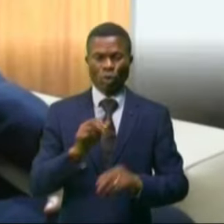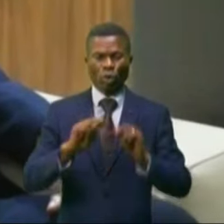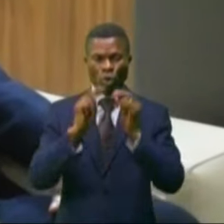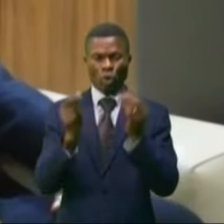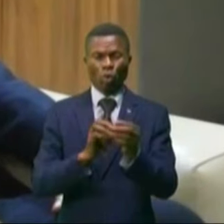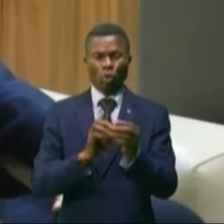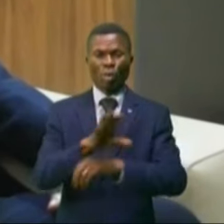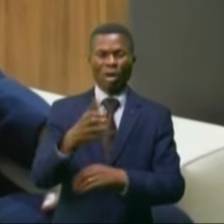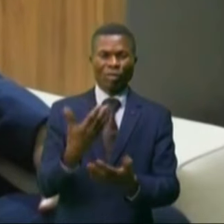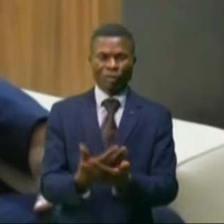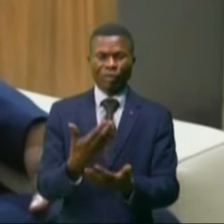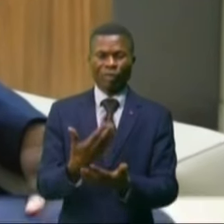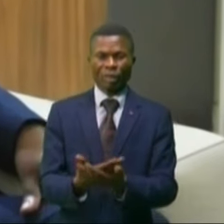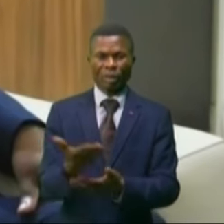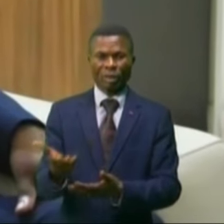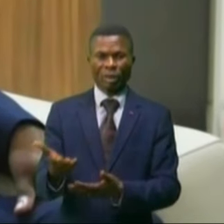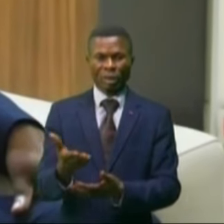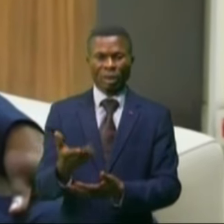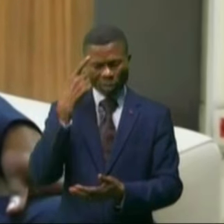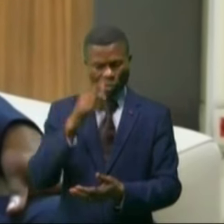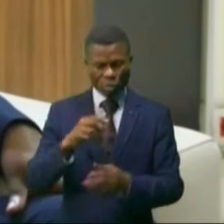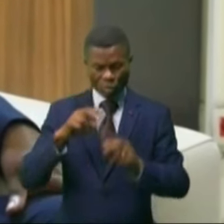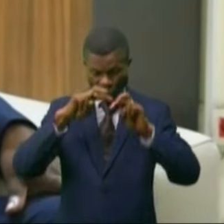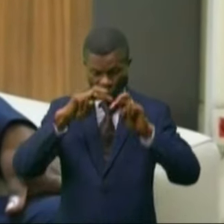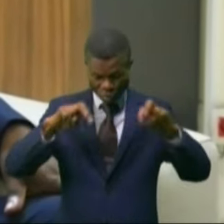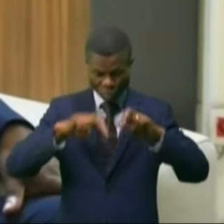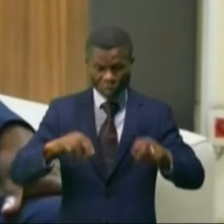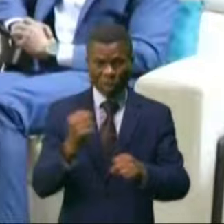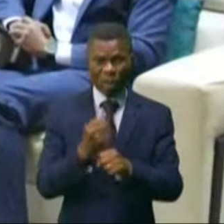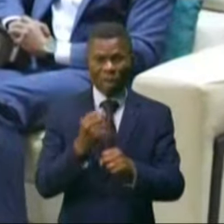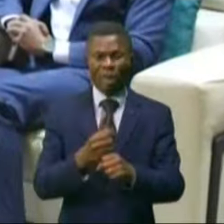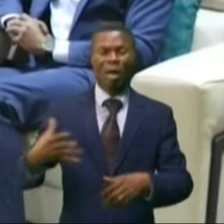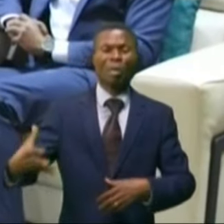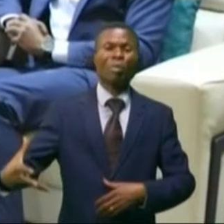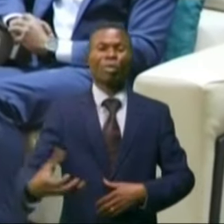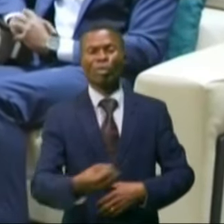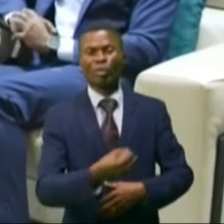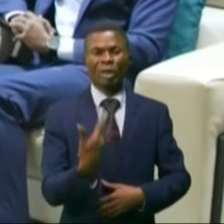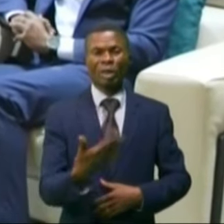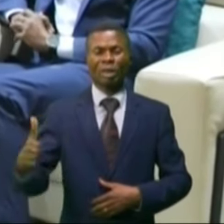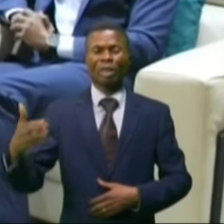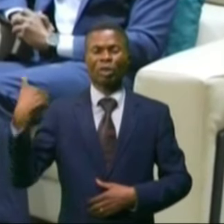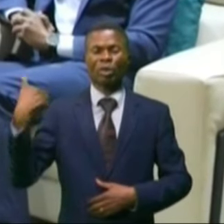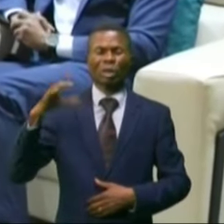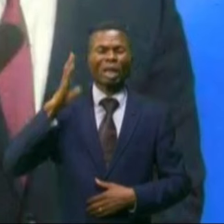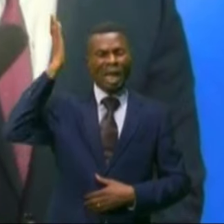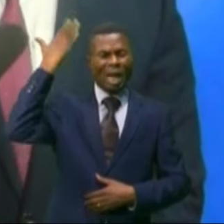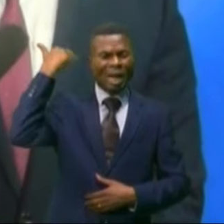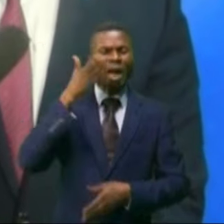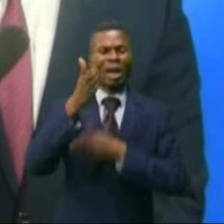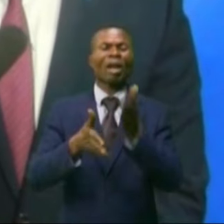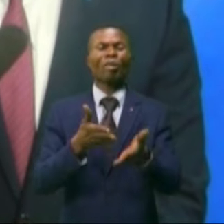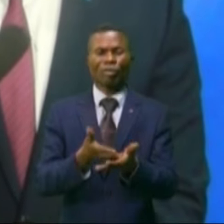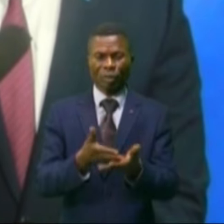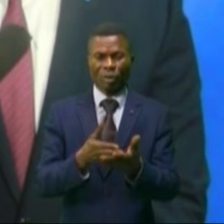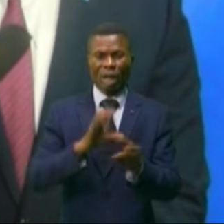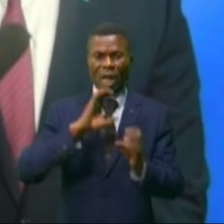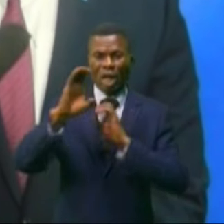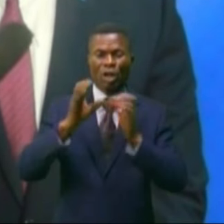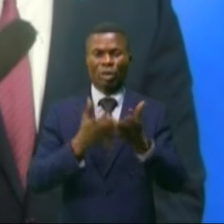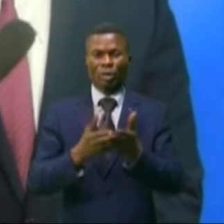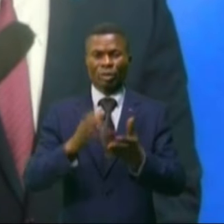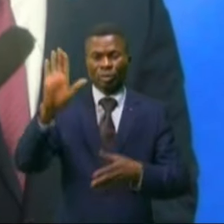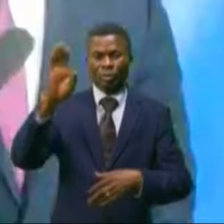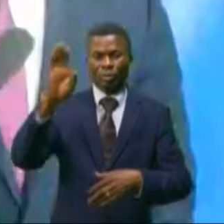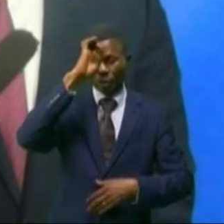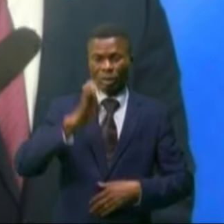spéciale sera mise en place pour mener cette vaste opération de récupération des biens de l'État spoliés. Dans sa communication, son Excellence